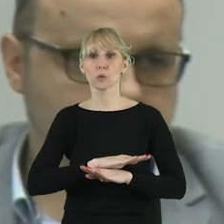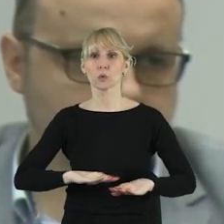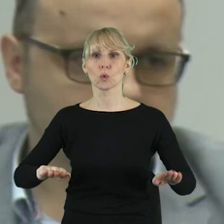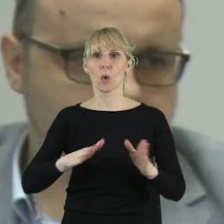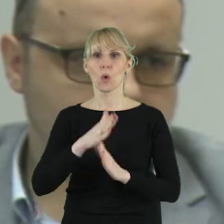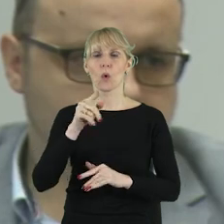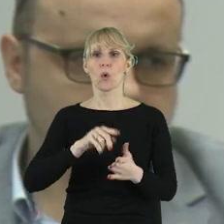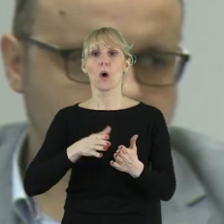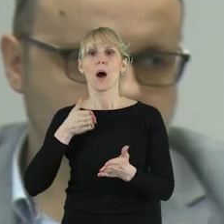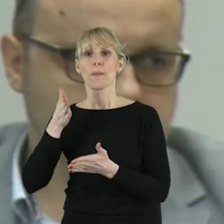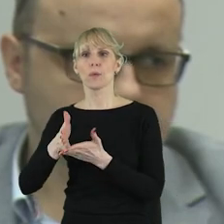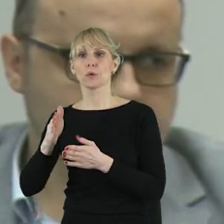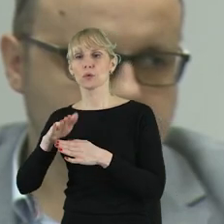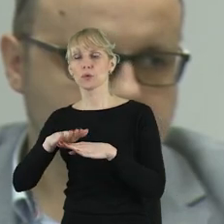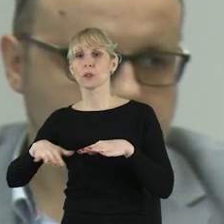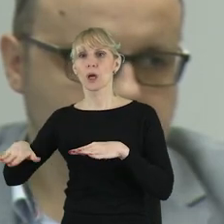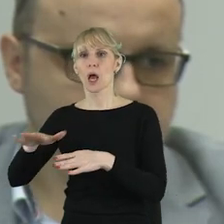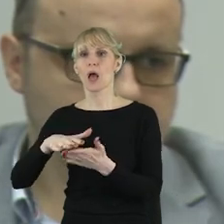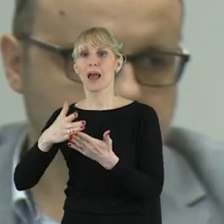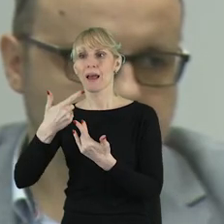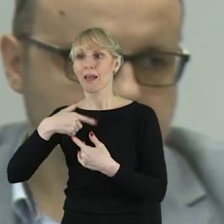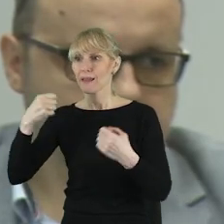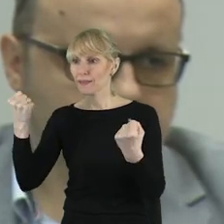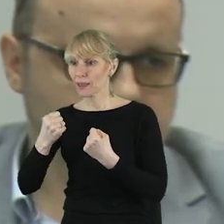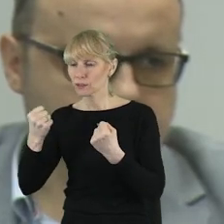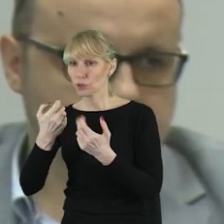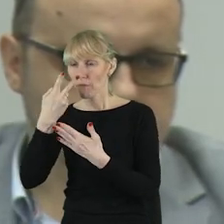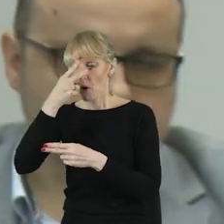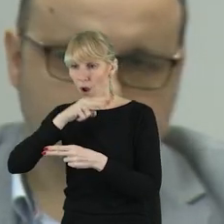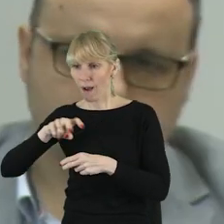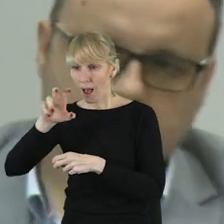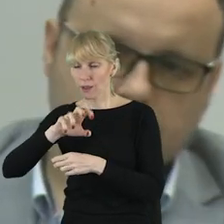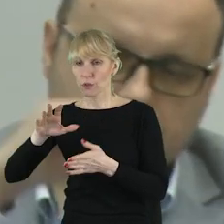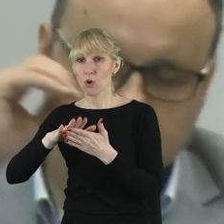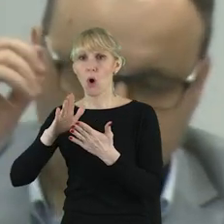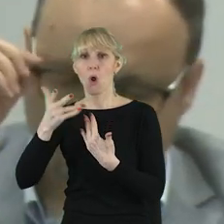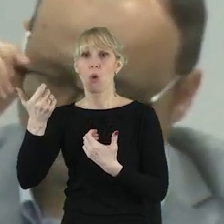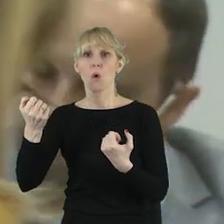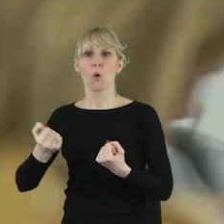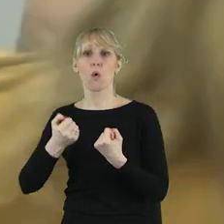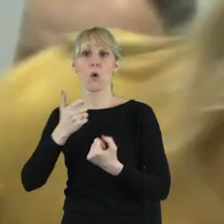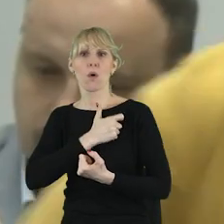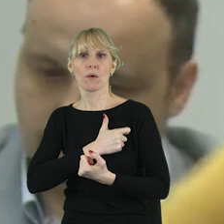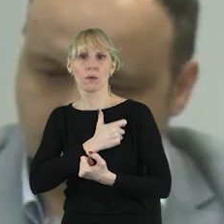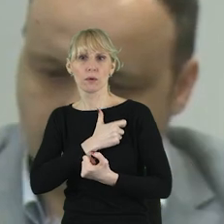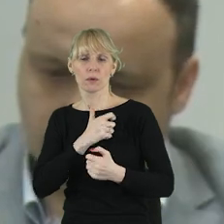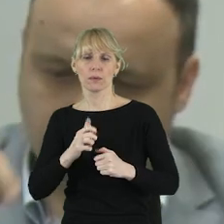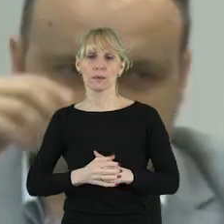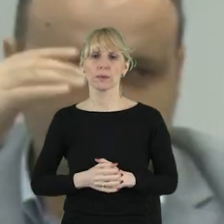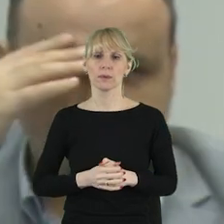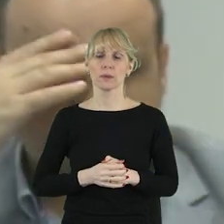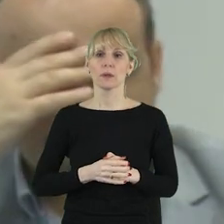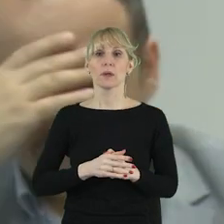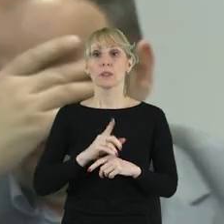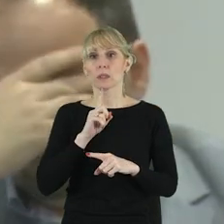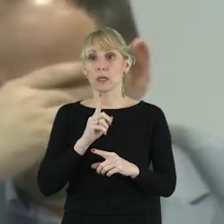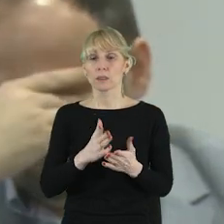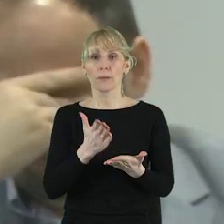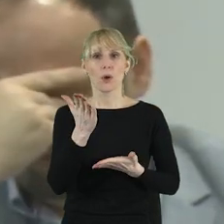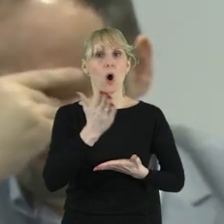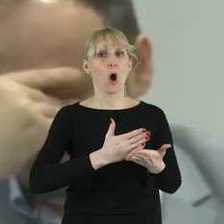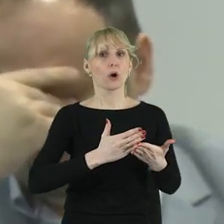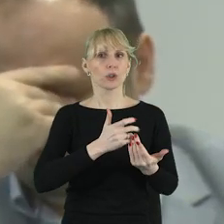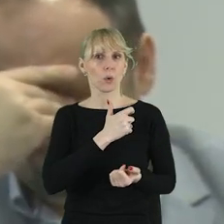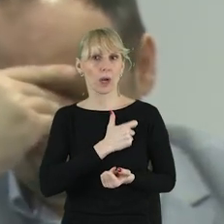jest nieodzowny dla realizacji świadczeń ostrych, czy wreszcie oddział kardiologiczny, oddział zachowawczy. To